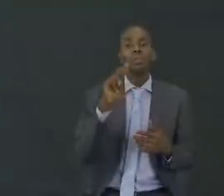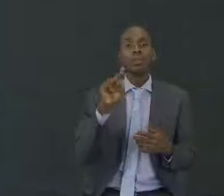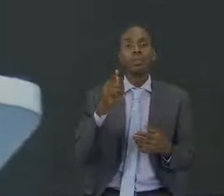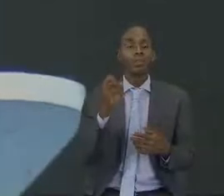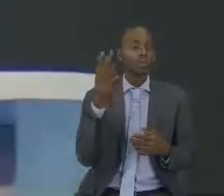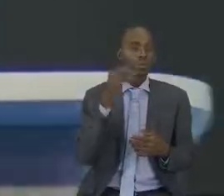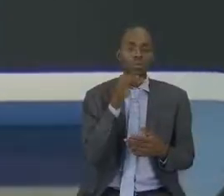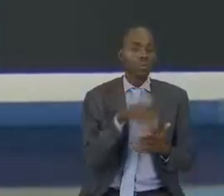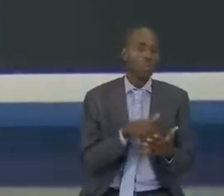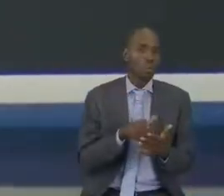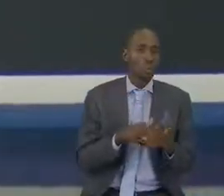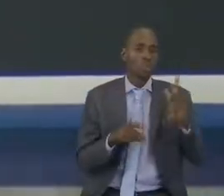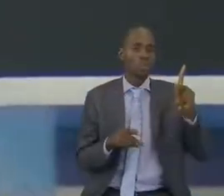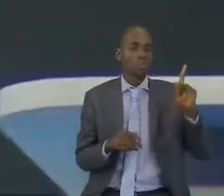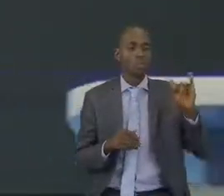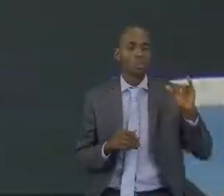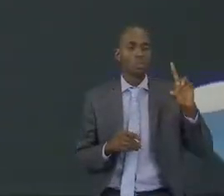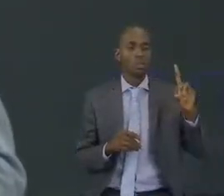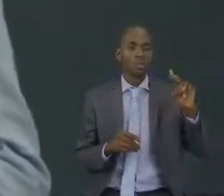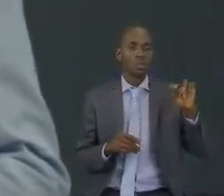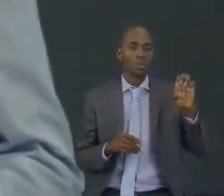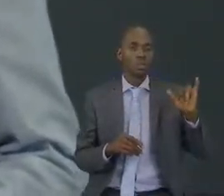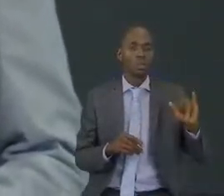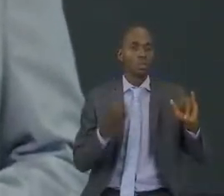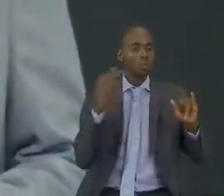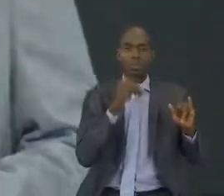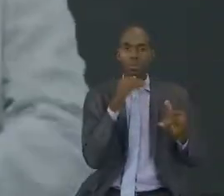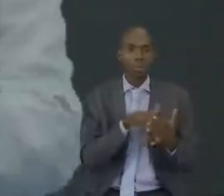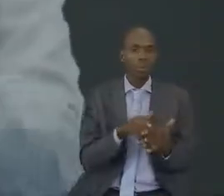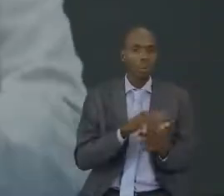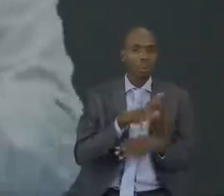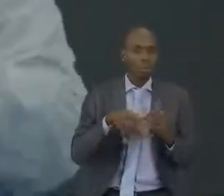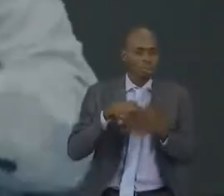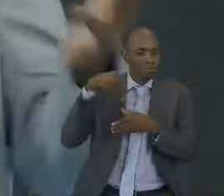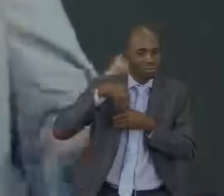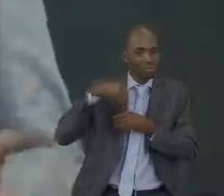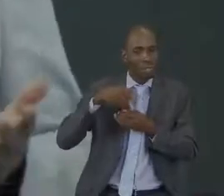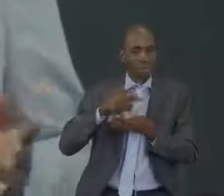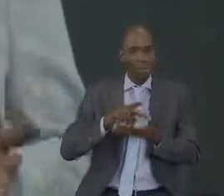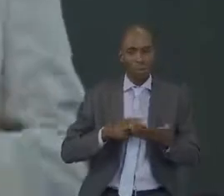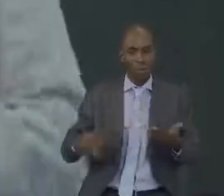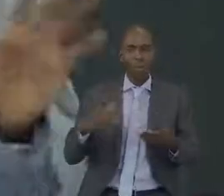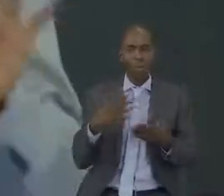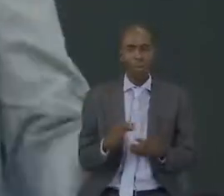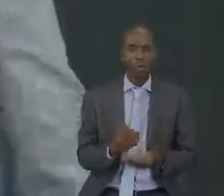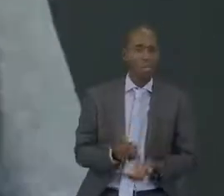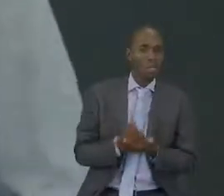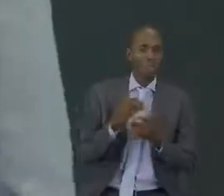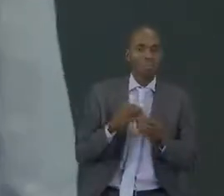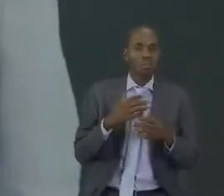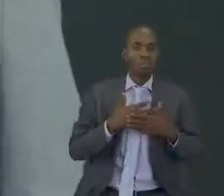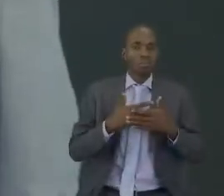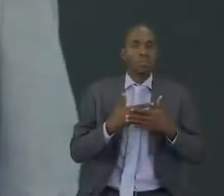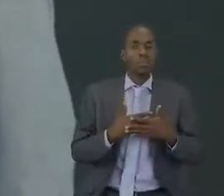n'était pas faible. Leur organe interne n'était pas faible. Leur système respiratoire.